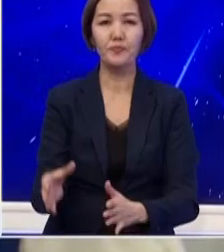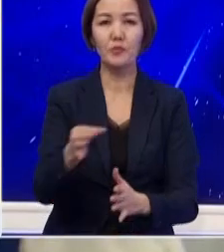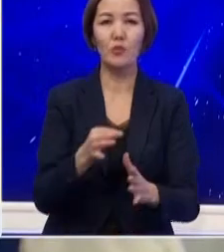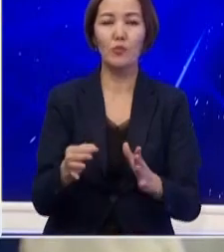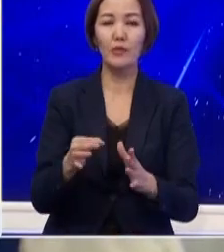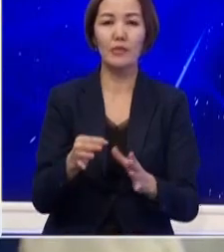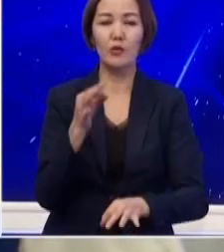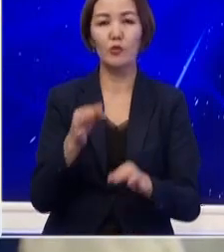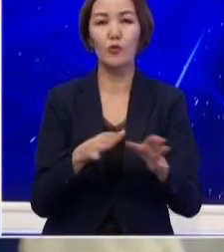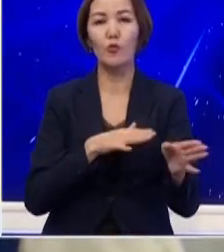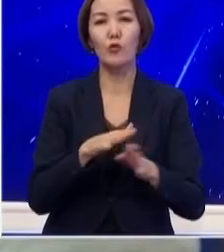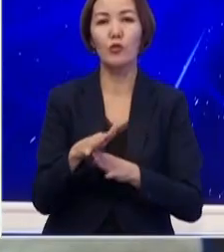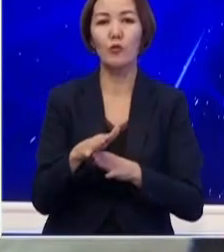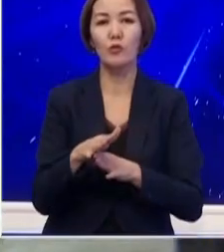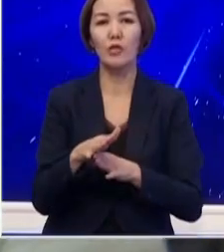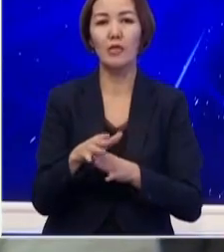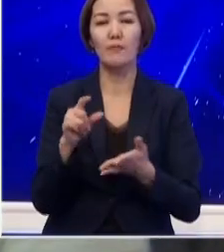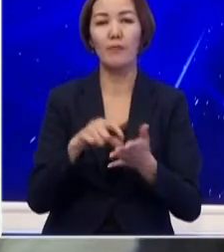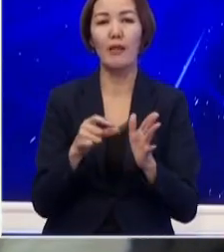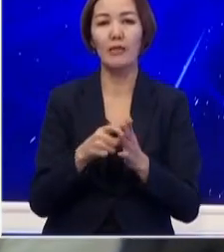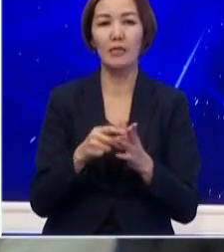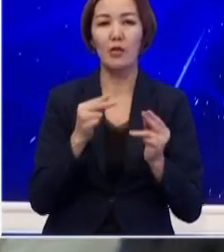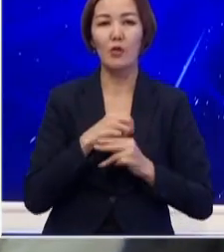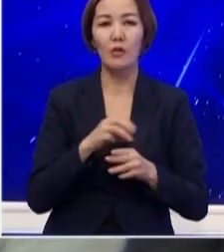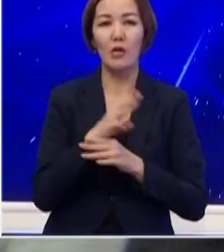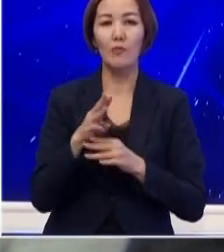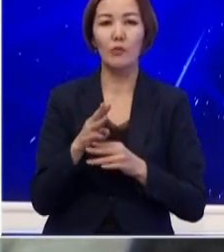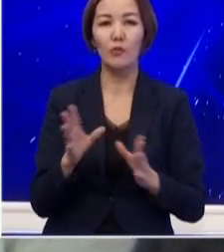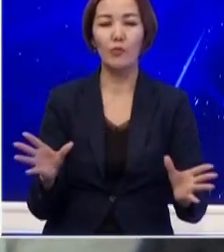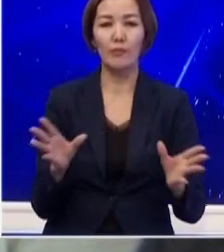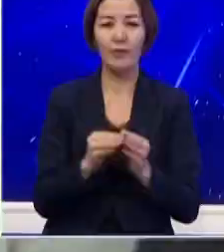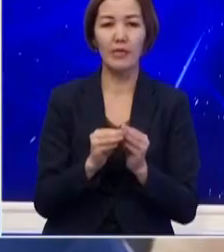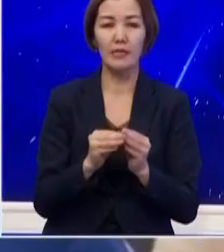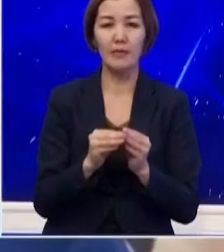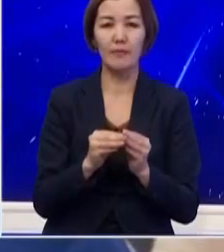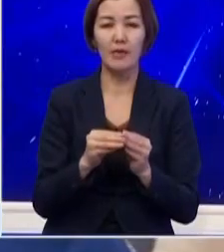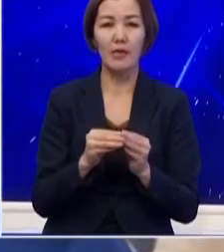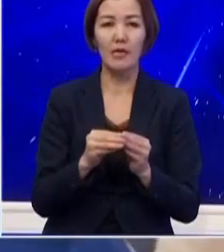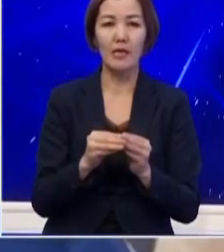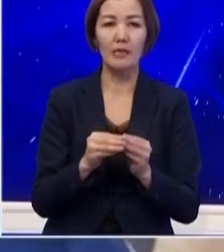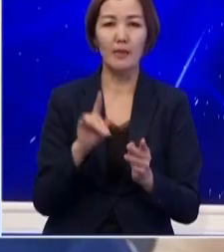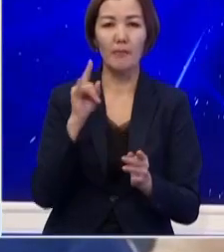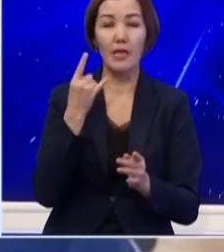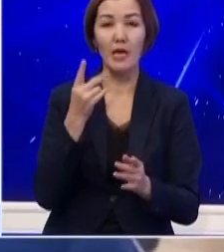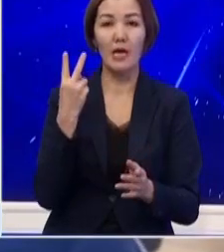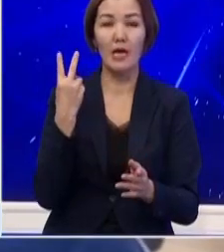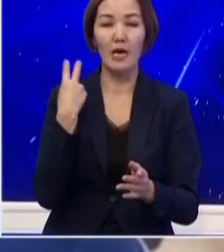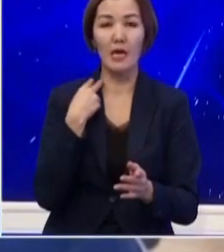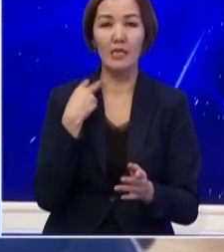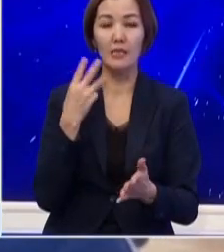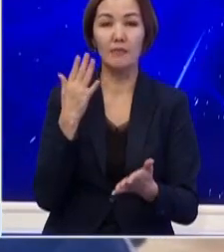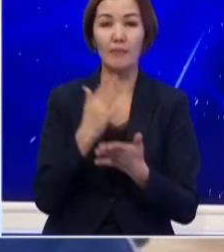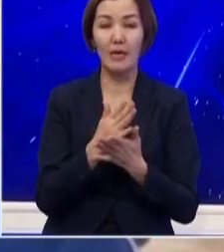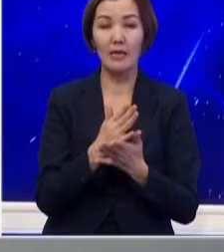Облыстық жеке сот орындаушыларының өңірлік палатасы мен жұмыспен қамту орталығы бірлесіп, алимент бойынша берешегі бар жұмысқа орналаспаған